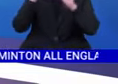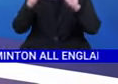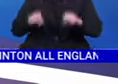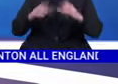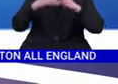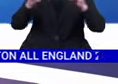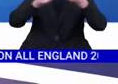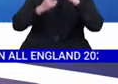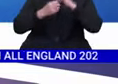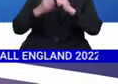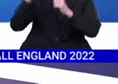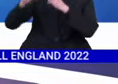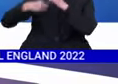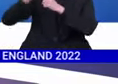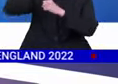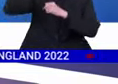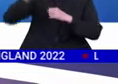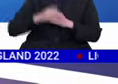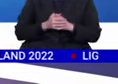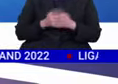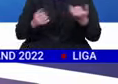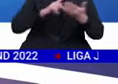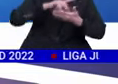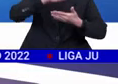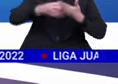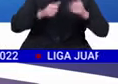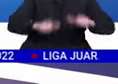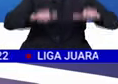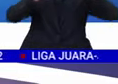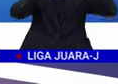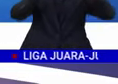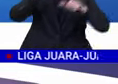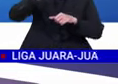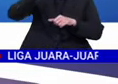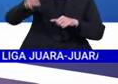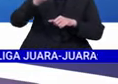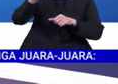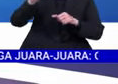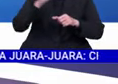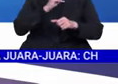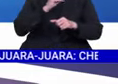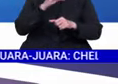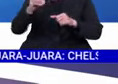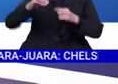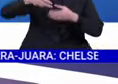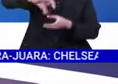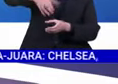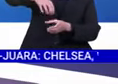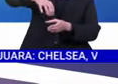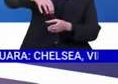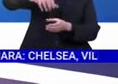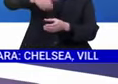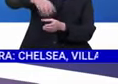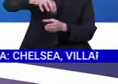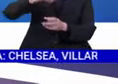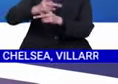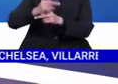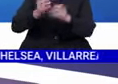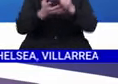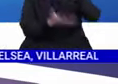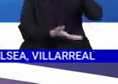September tahun hadapan ya berikutan pelaksanaan projek menaik taraf lo jerawatan air dan pembinaan tangki simpanan bernilai